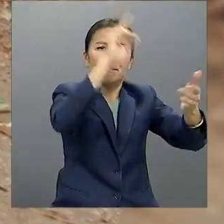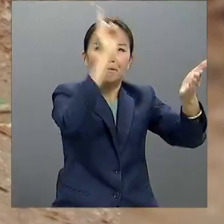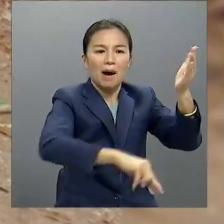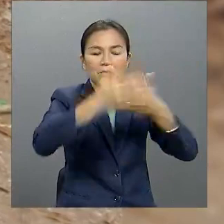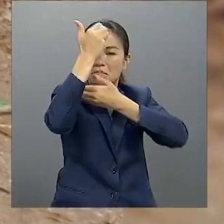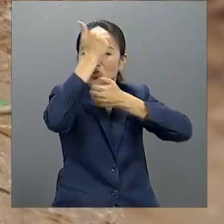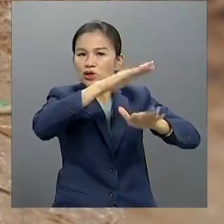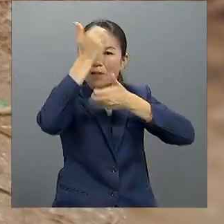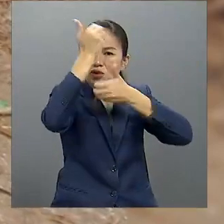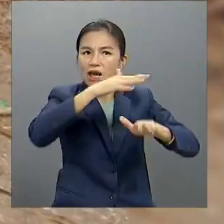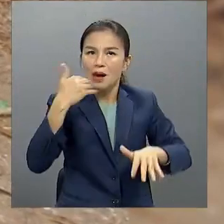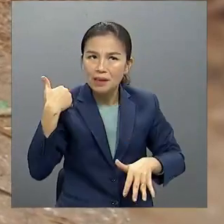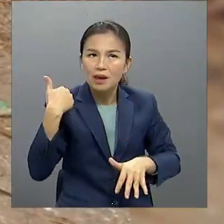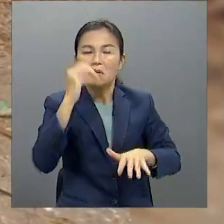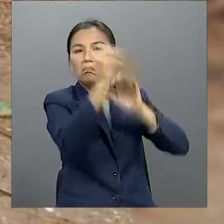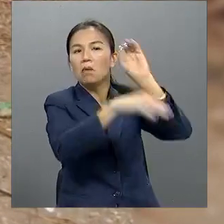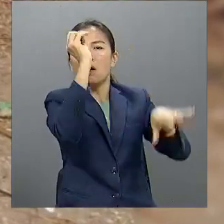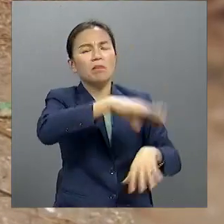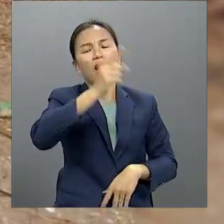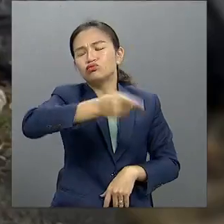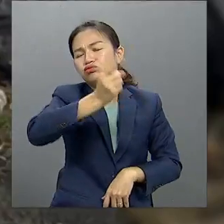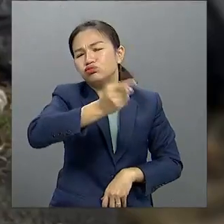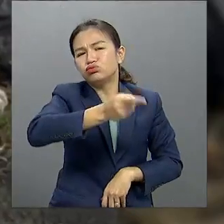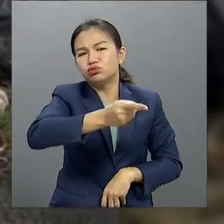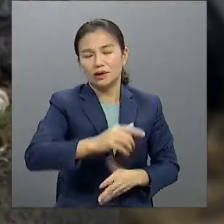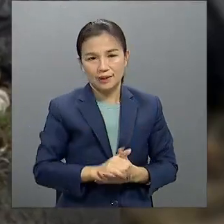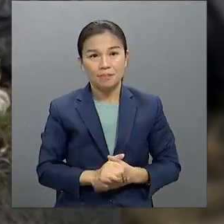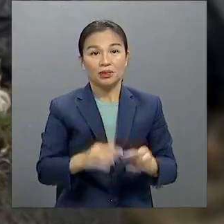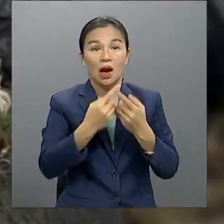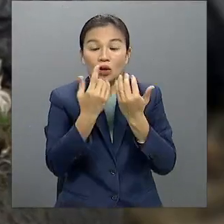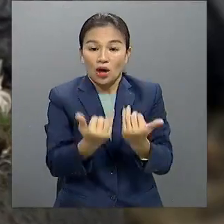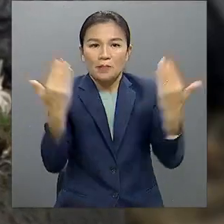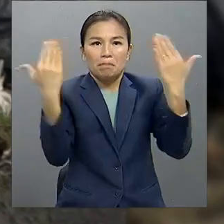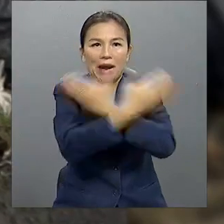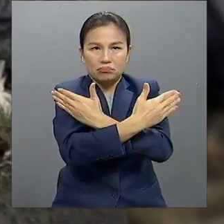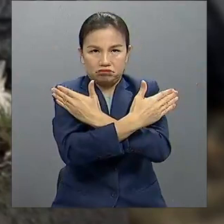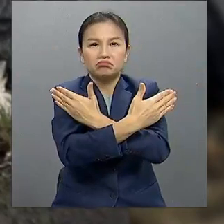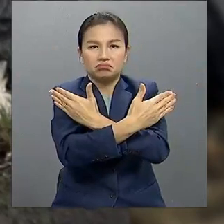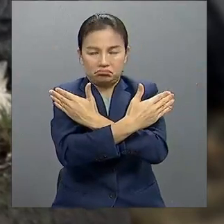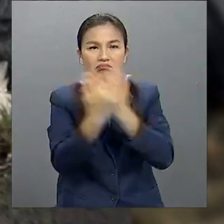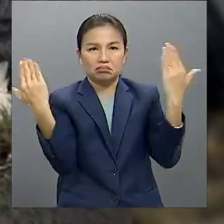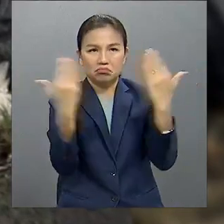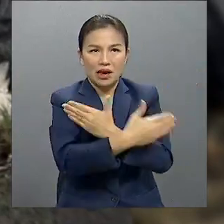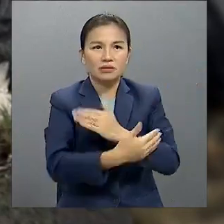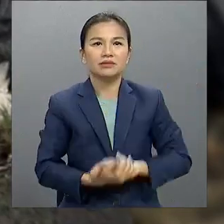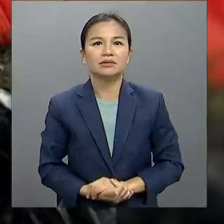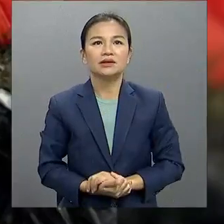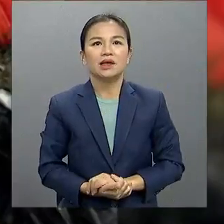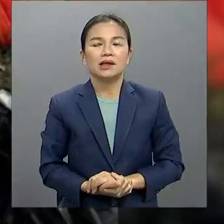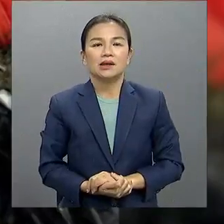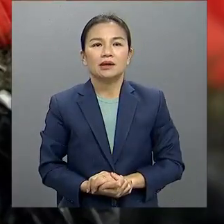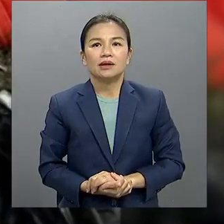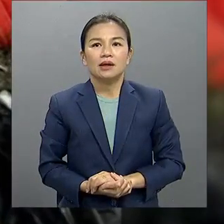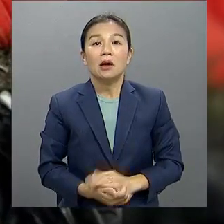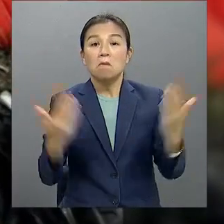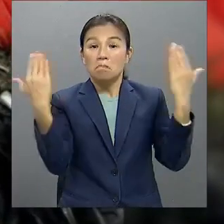ก็มีคนเอาขยะมาทิ้งกันเกือบทุกวันนะคะพอทีนี้เปลี่ยนแนวคิดนะชีวิตเปลี่ยนเลยไหมพอเปลี่ยนแนวคิดเ